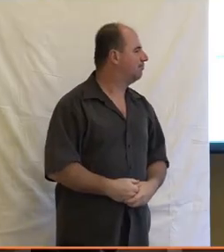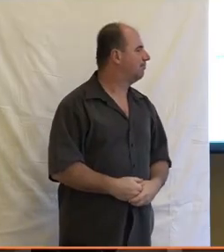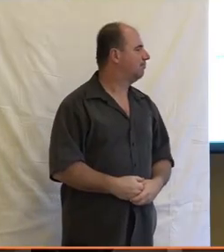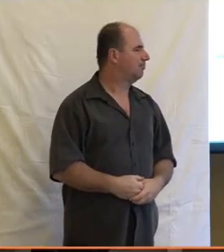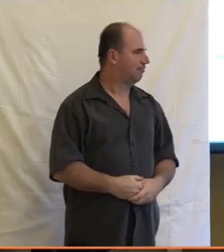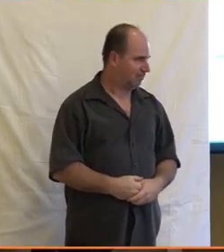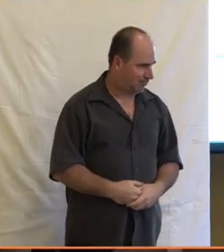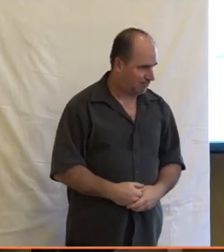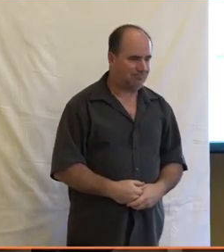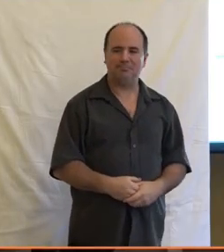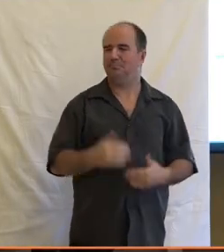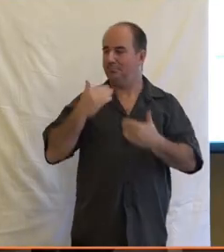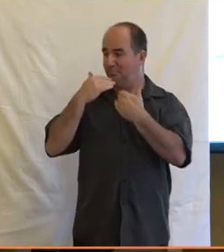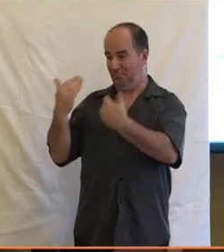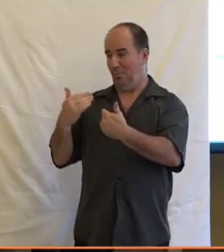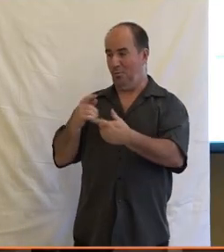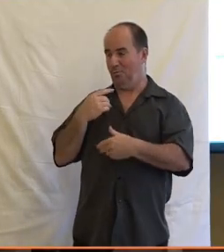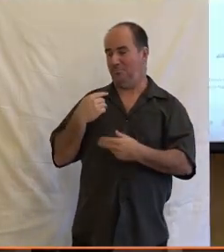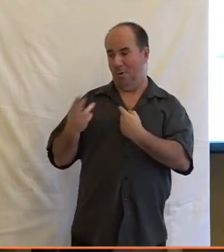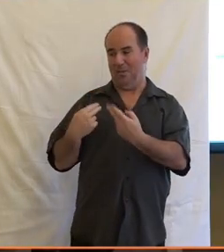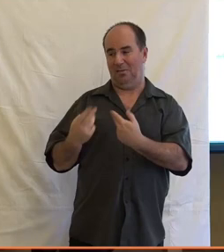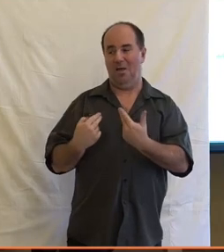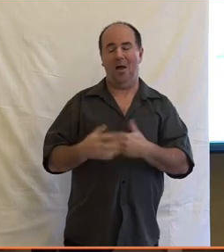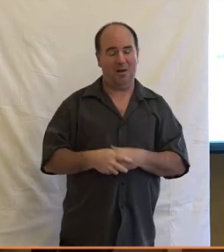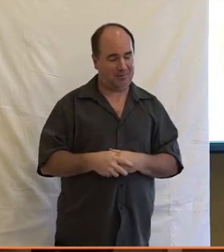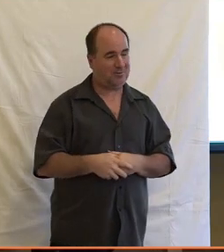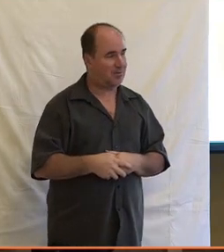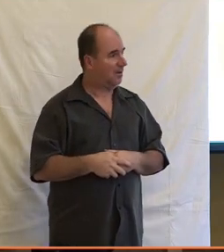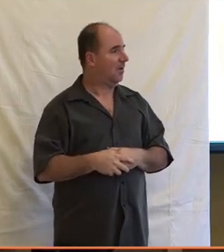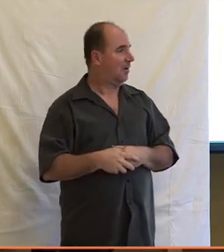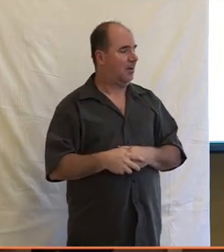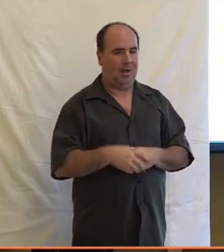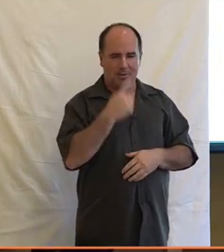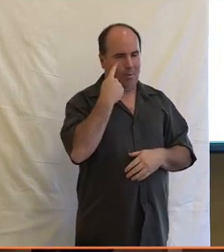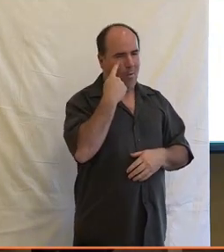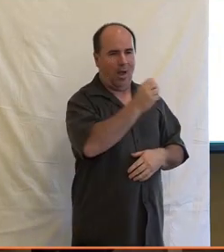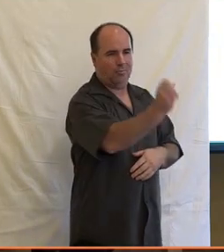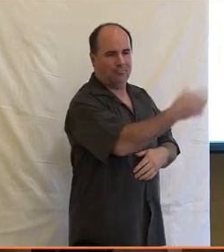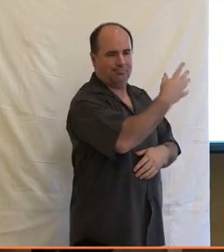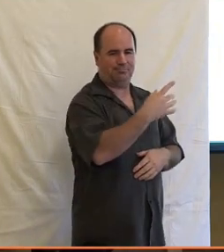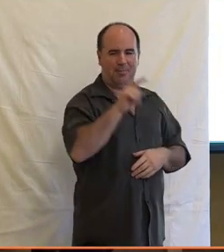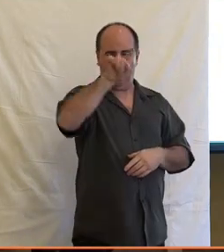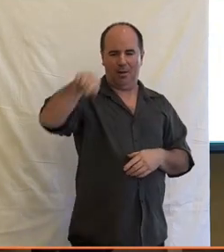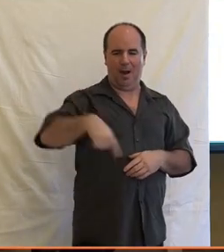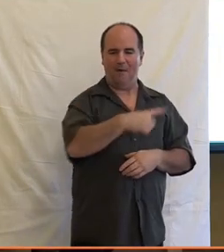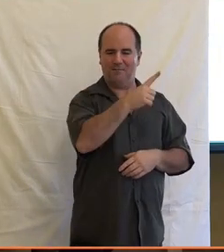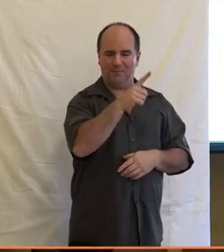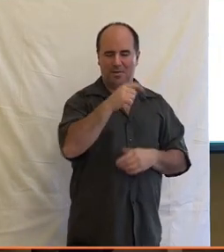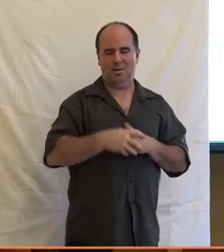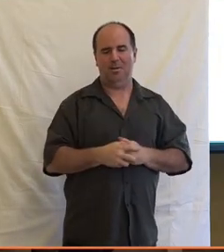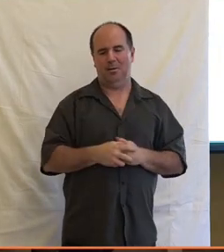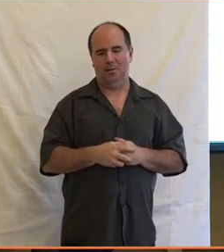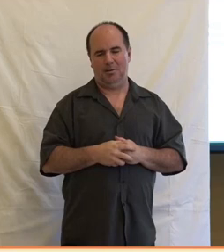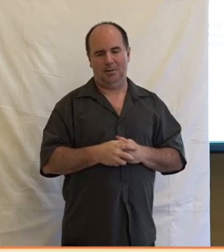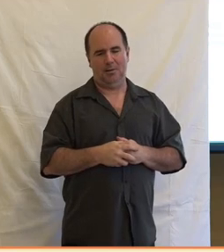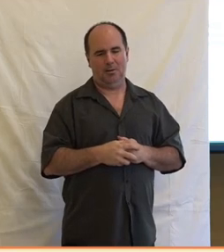Já moc děkuju za ten komentář. Já si myslím, že by to pomohlo i něčemu. Doufám, že to takhle přejedu na jeden graf. Ano, možná by to pomohlo